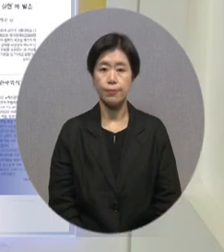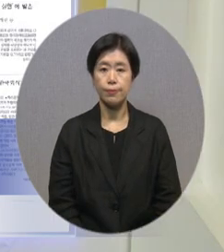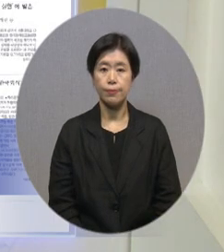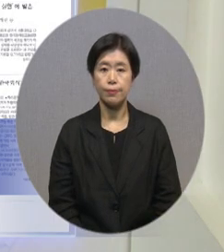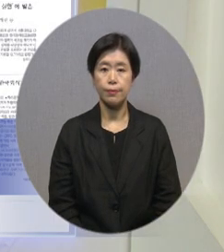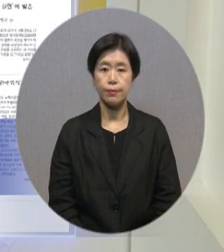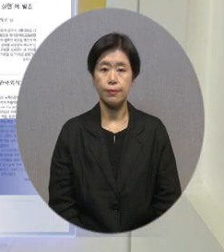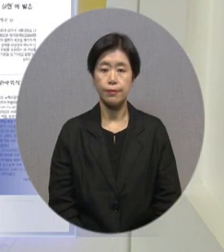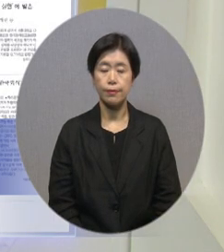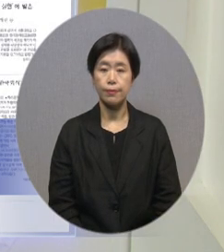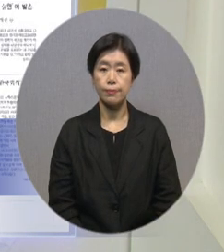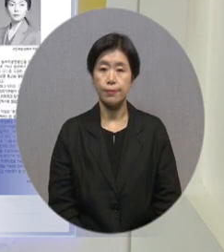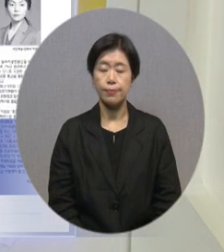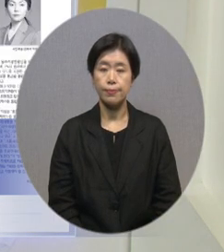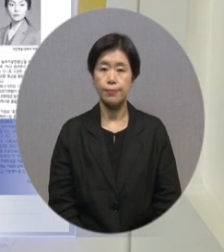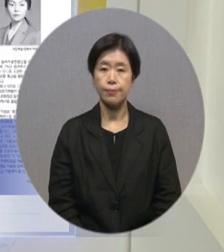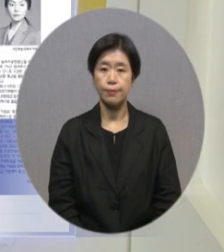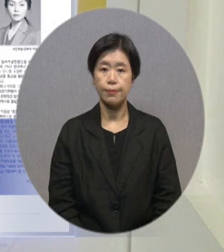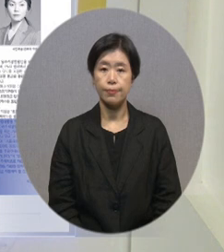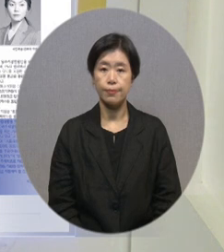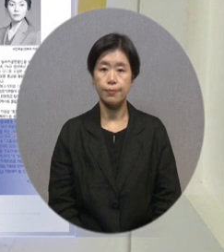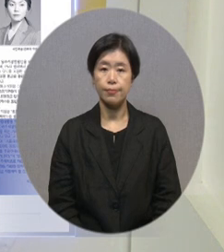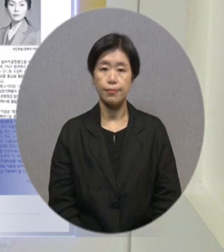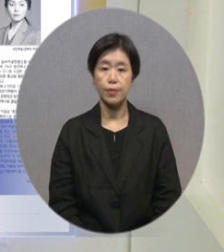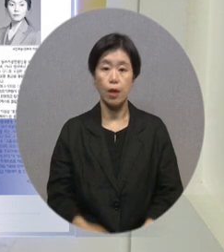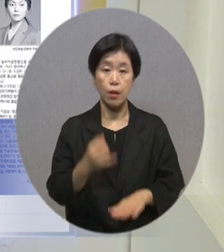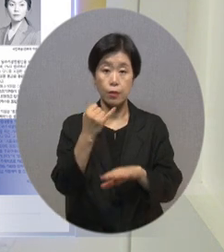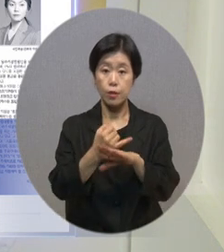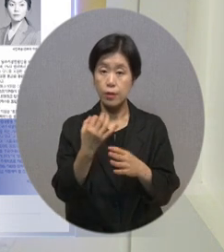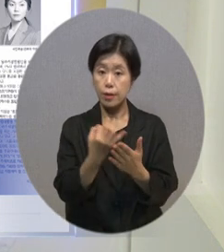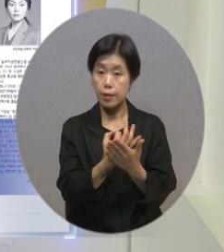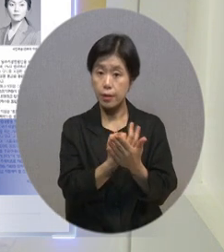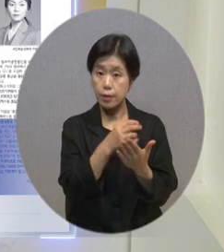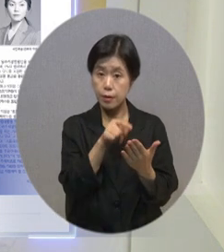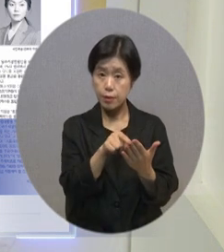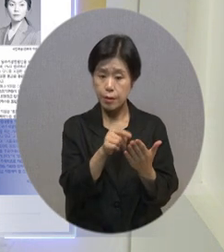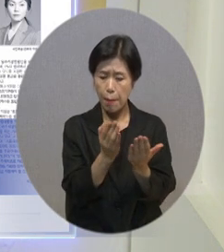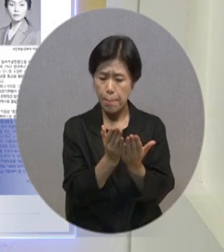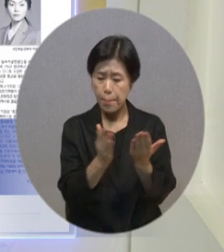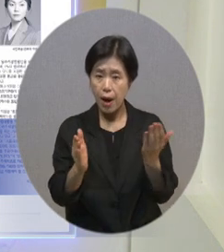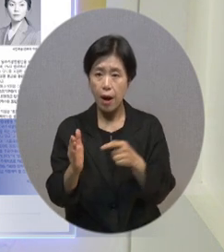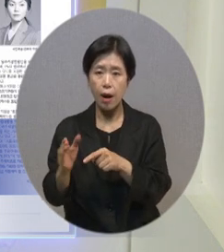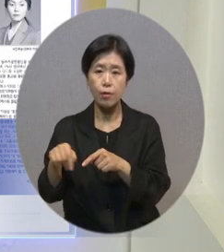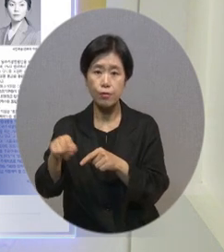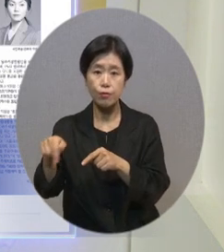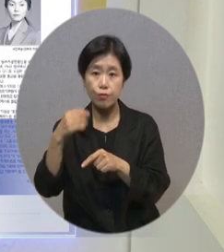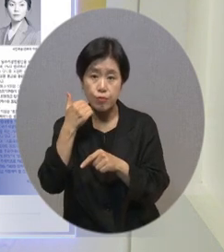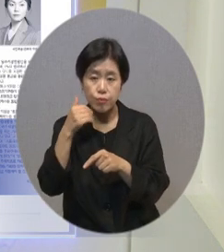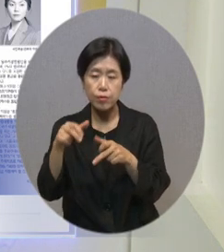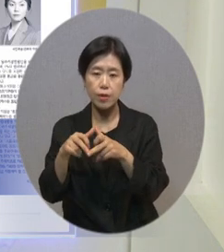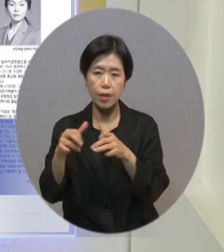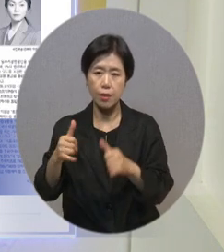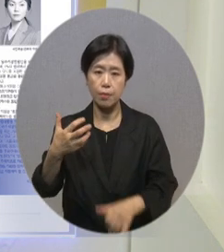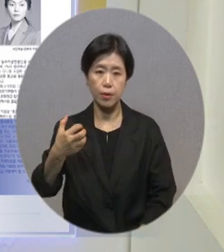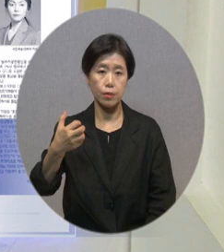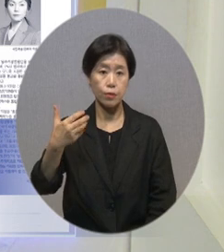권고했습니다 계속해서 면입니다 최저 임금에서 적용 제외된 장애인의